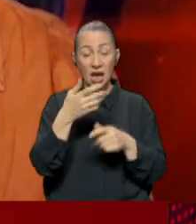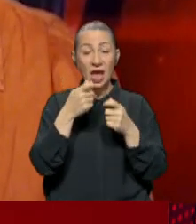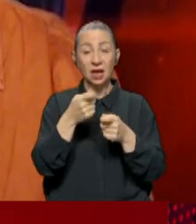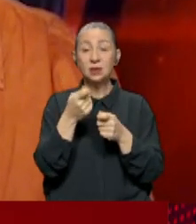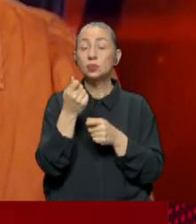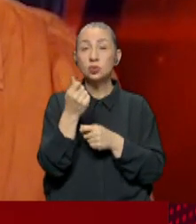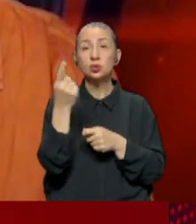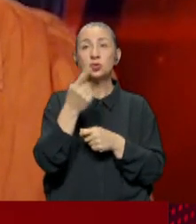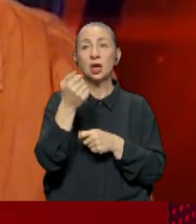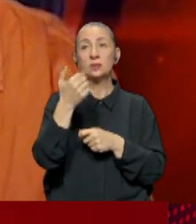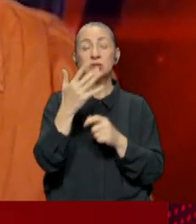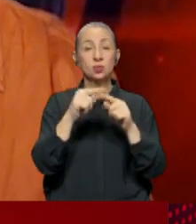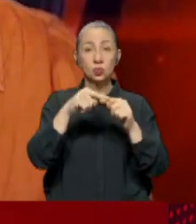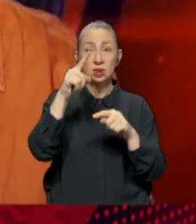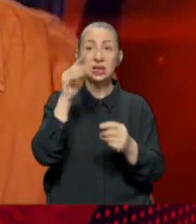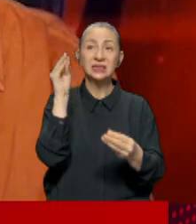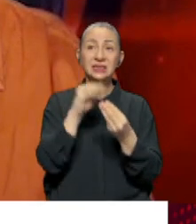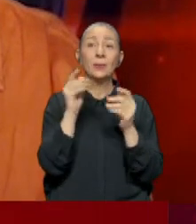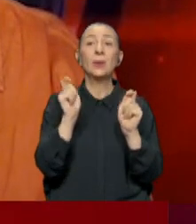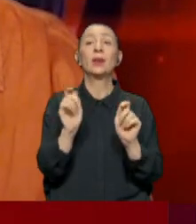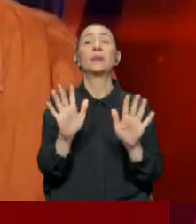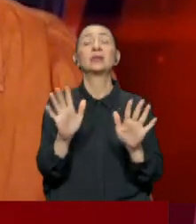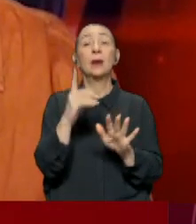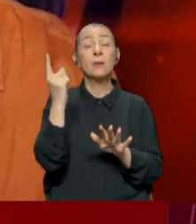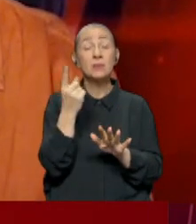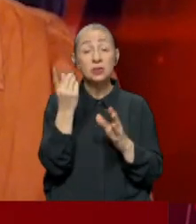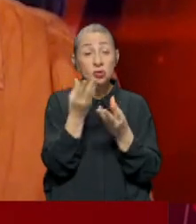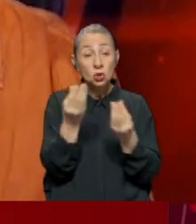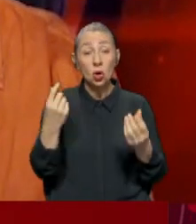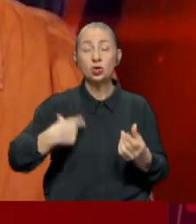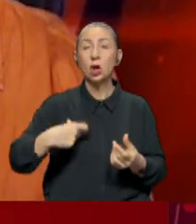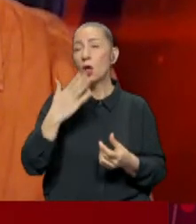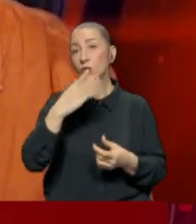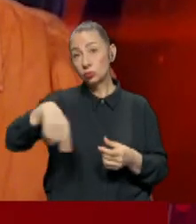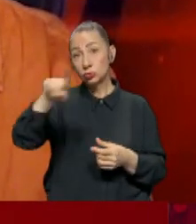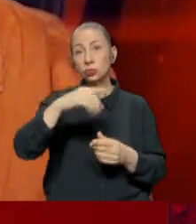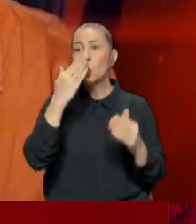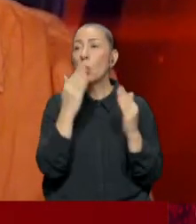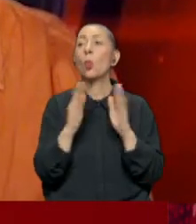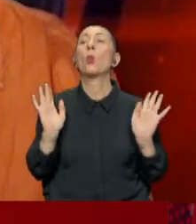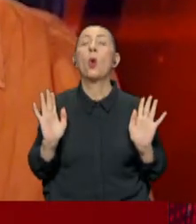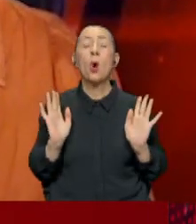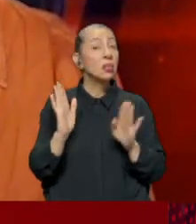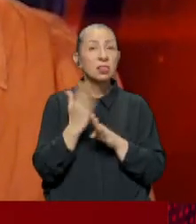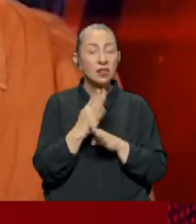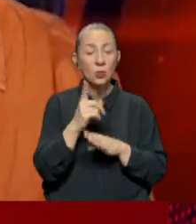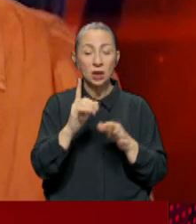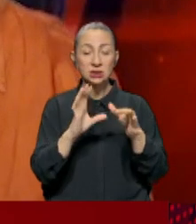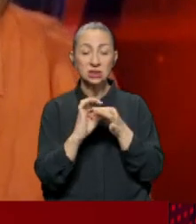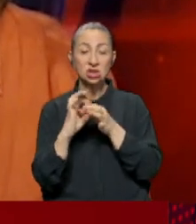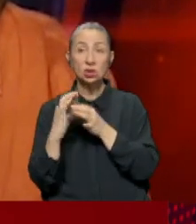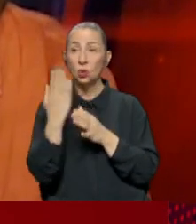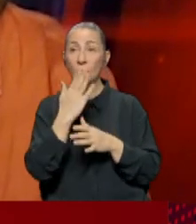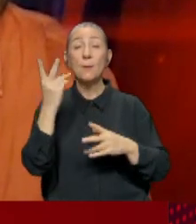Eğitim ücretlerine %65'in üzerinde zam yapılamaz. Birçok özel okul buna uymadılar. Üstelik bunlar zincir